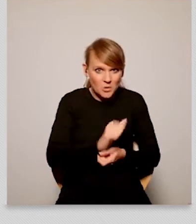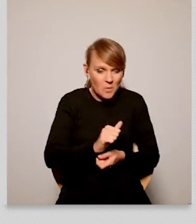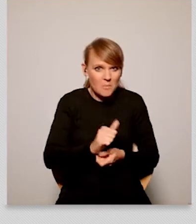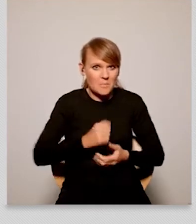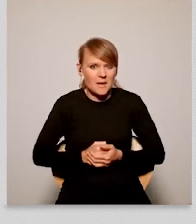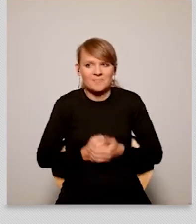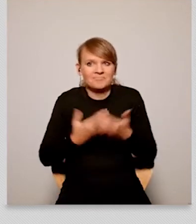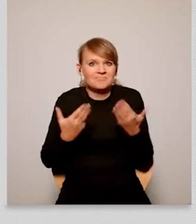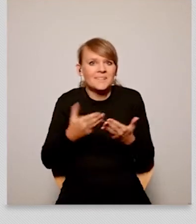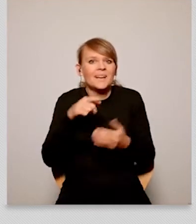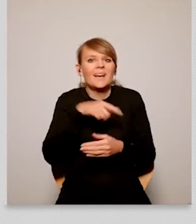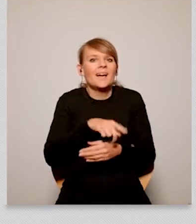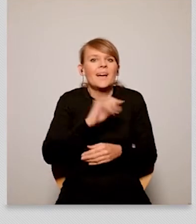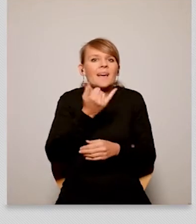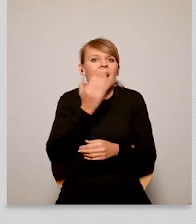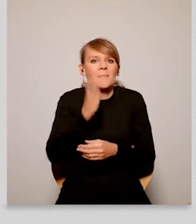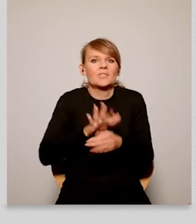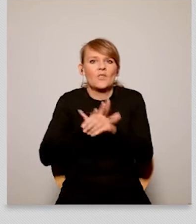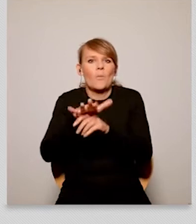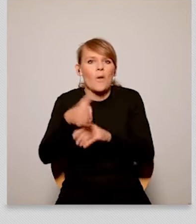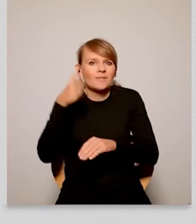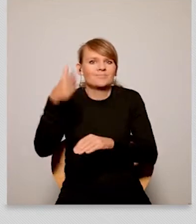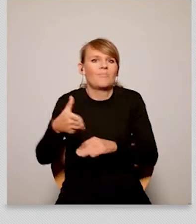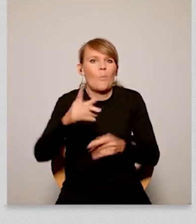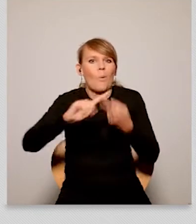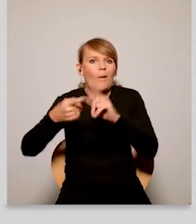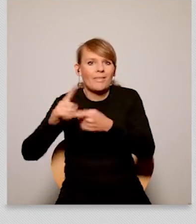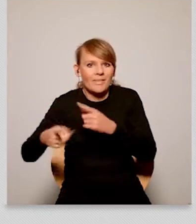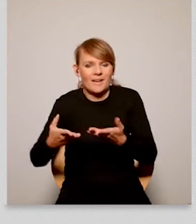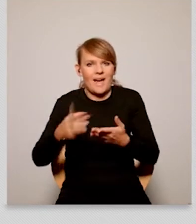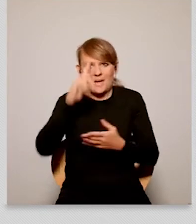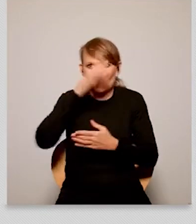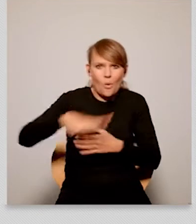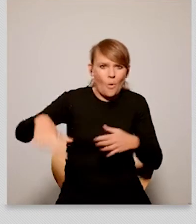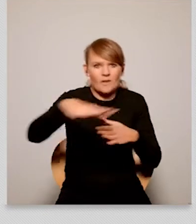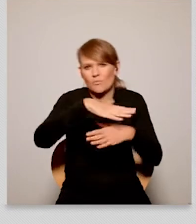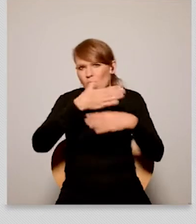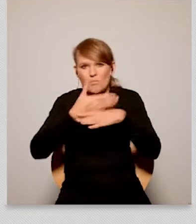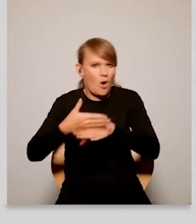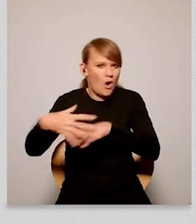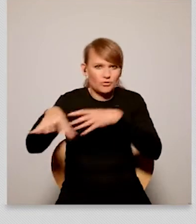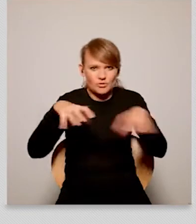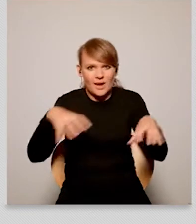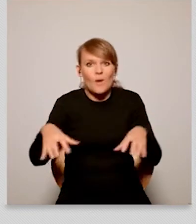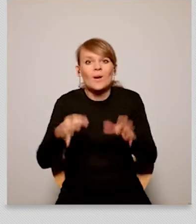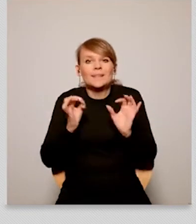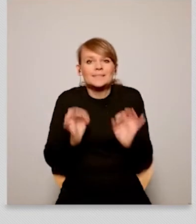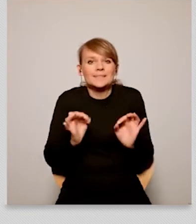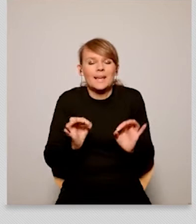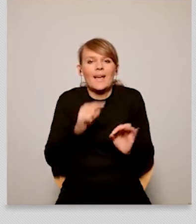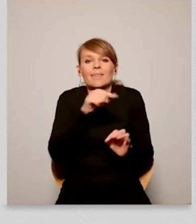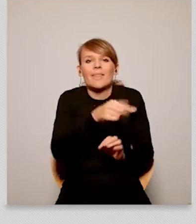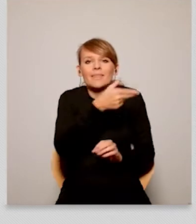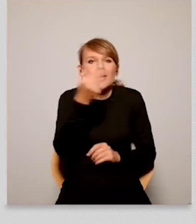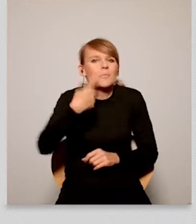Jak to wpłynie na naszą scenę polityczną, jak to wpłynie na podziały społeczne, co wiemy dzisiaj na ten temat i co możemy